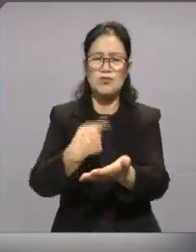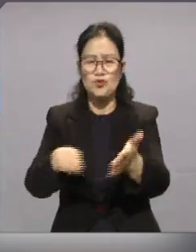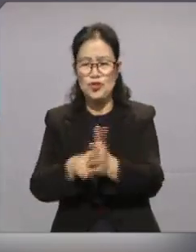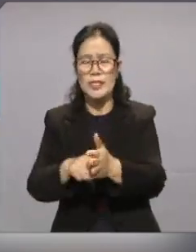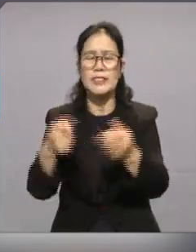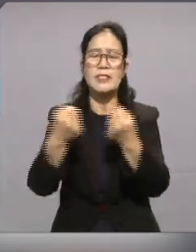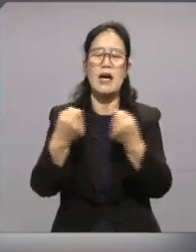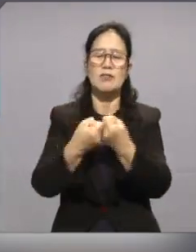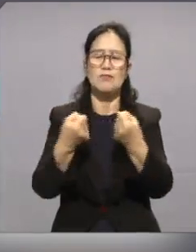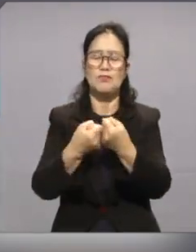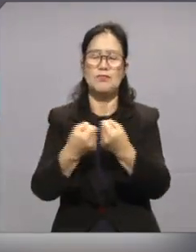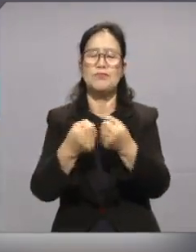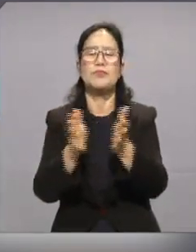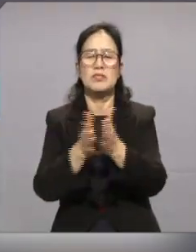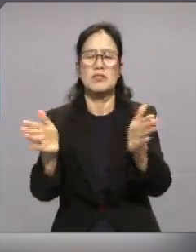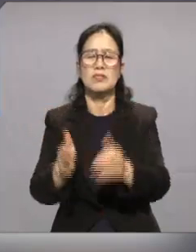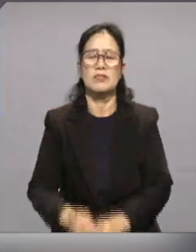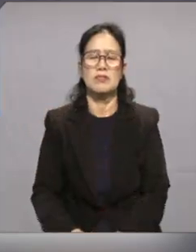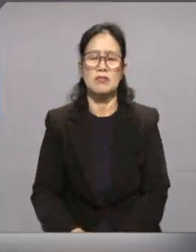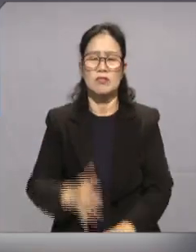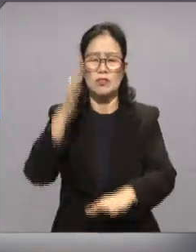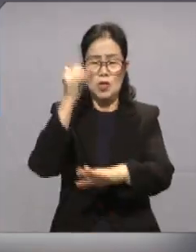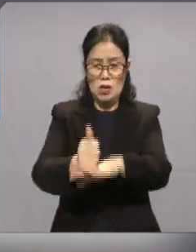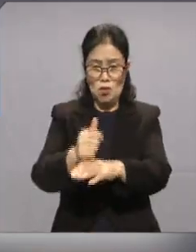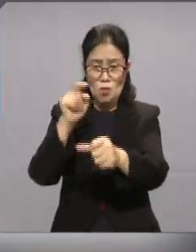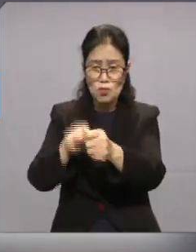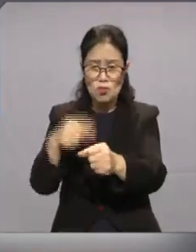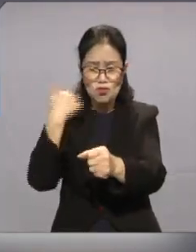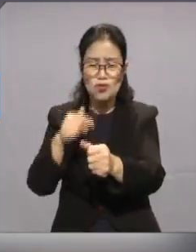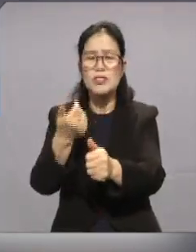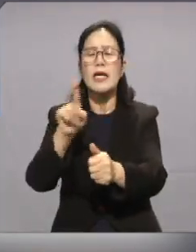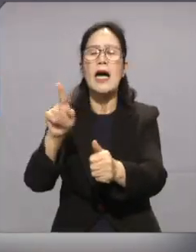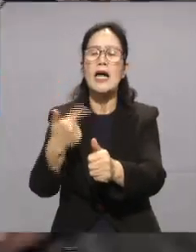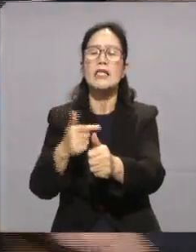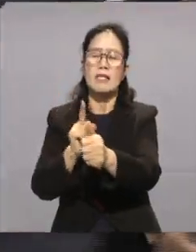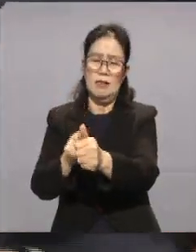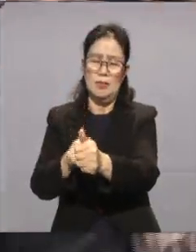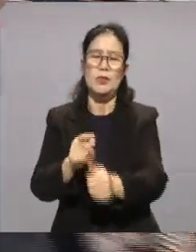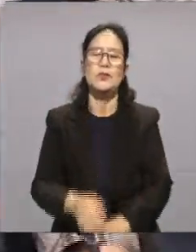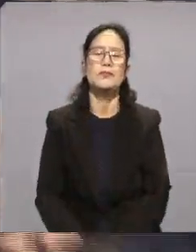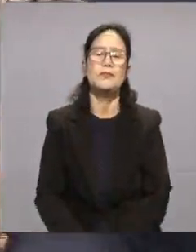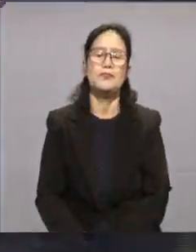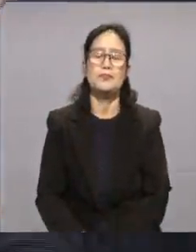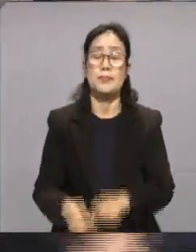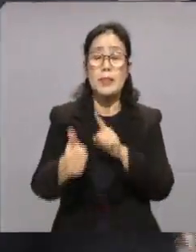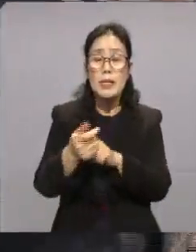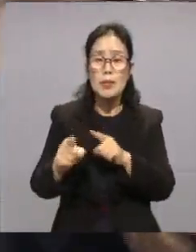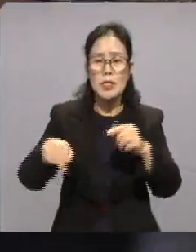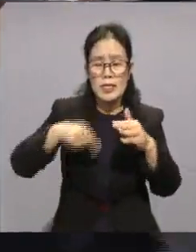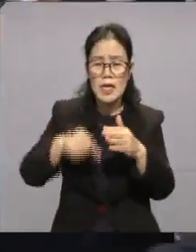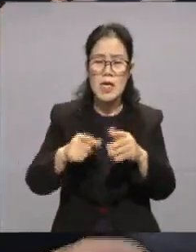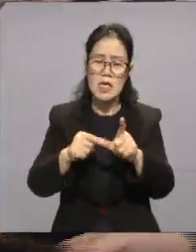싸움이 시작된 것이고 그 최종 타겟은 한동훈 대표의 리더십이라고 생각합니다 한 대표도 당내